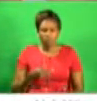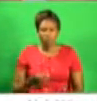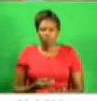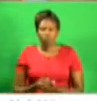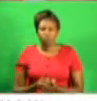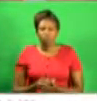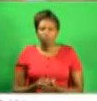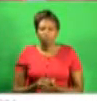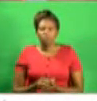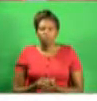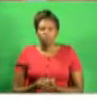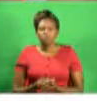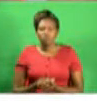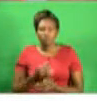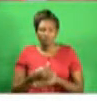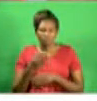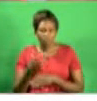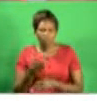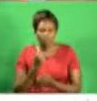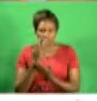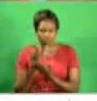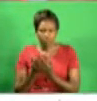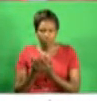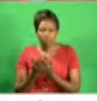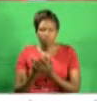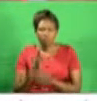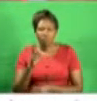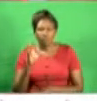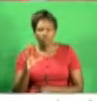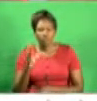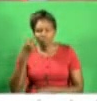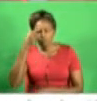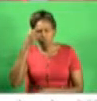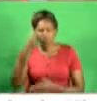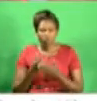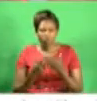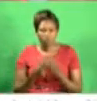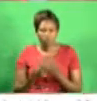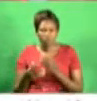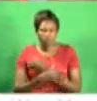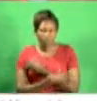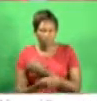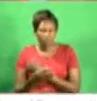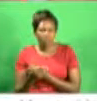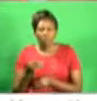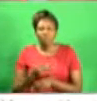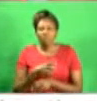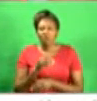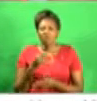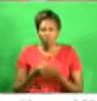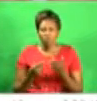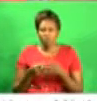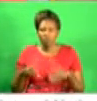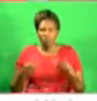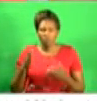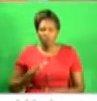kifo pamoja na kutumikia kifungo cha miaka 25 gerezani kwa mashtaka ya wizi na unyanyasaji kwa madai ya kumdhulumu kimapenzi